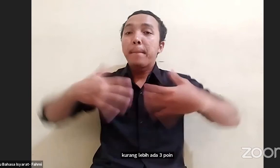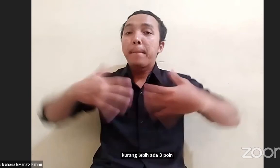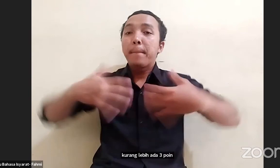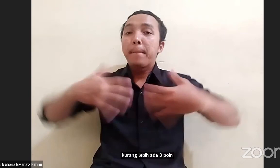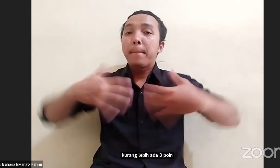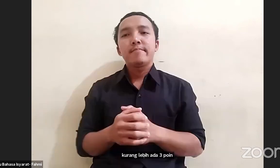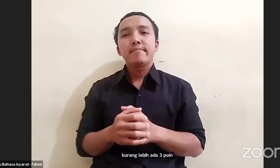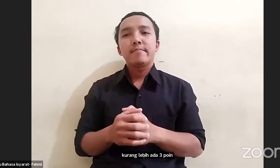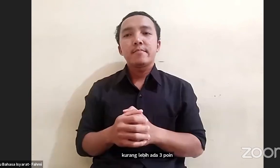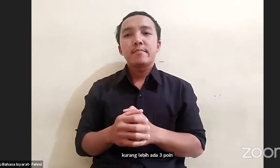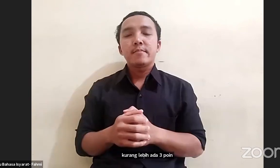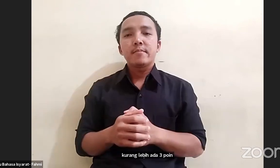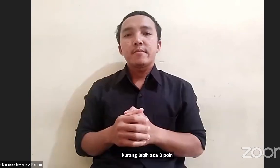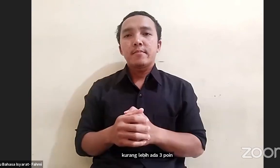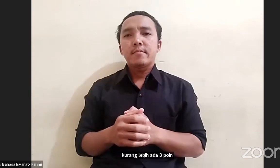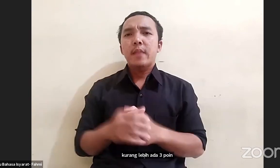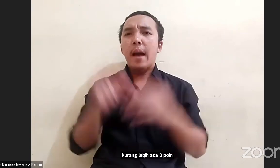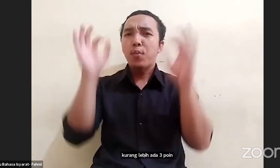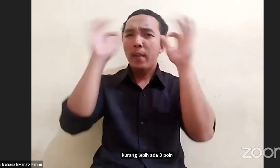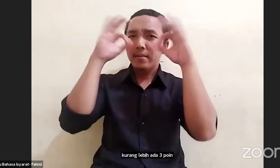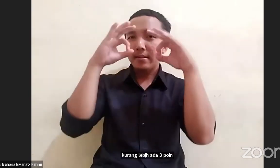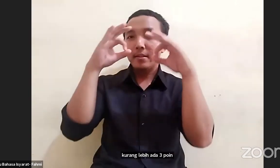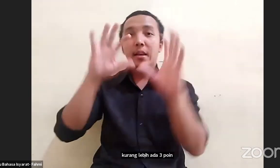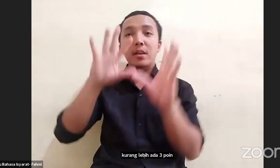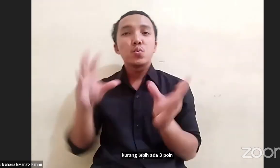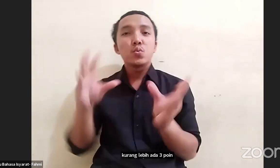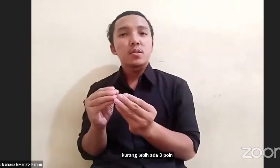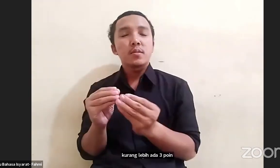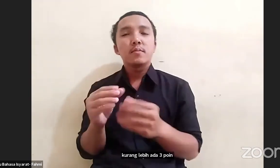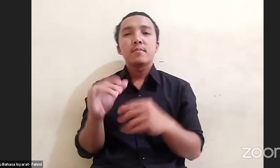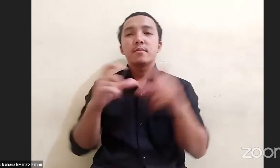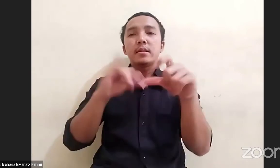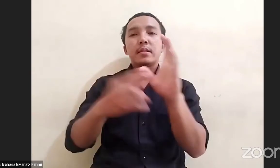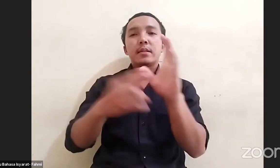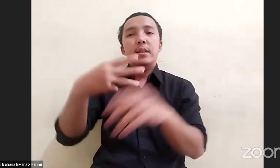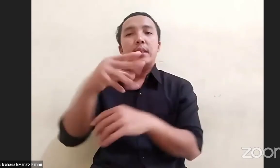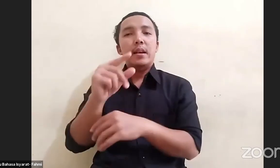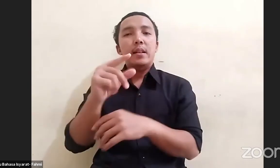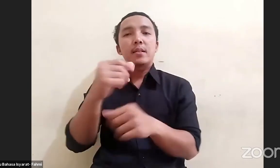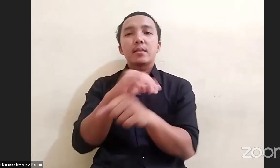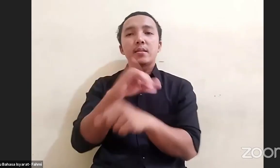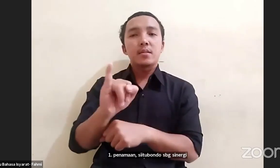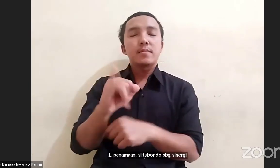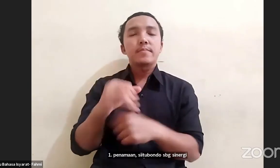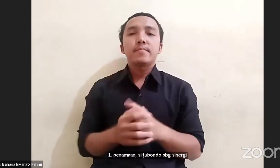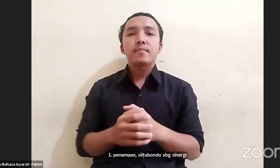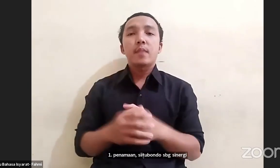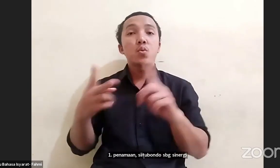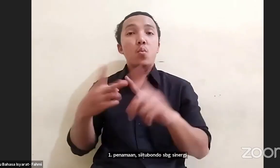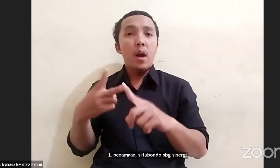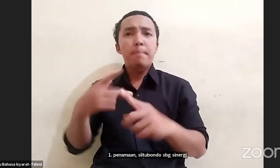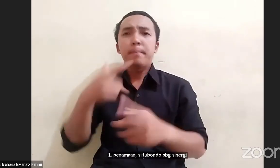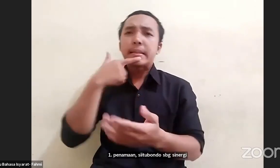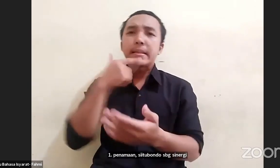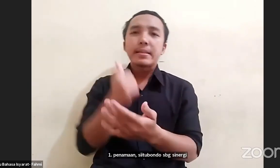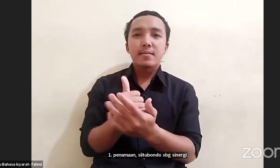sebagai sebuah kabupaten inklusi, yaitu sinergi Situbondo inklusi terintegrasi. Kemudian yang kedua adalah menyadari pentingnya